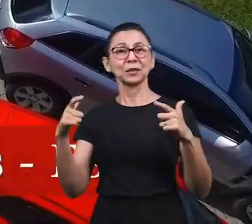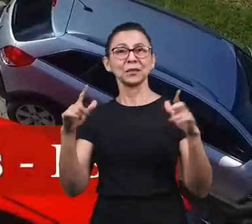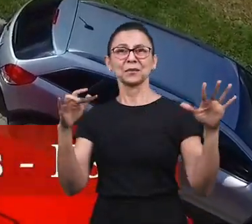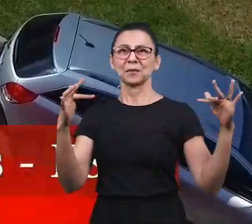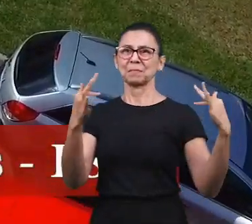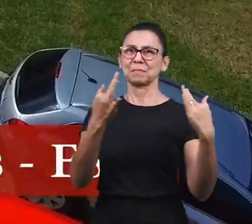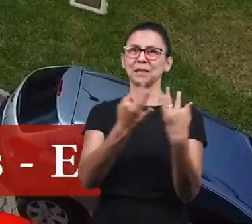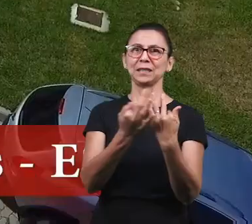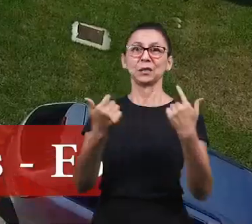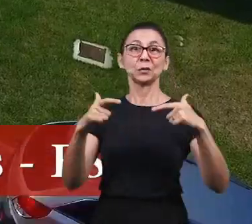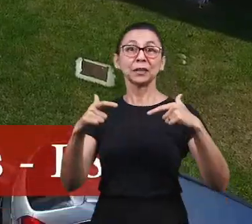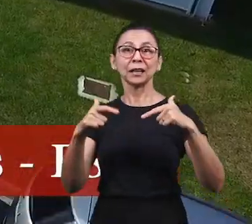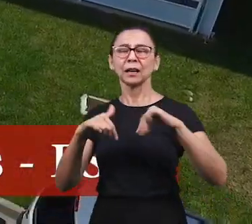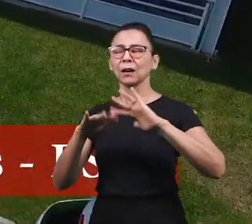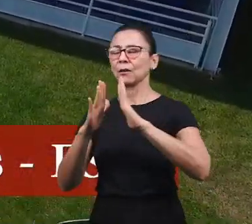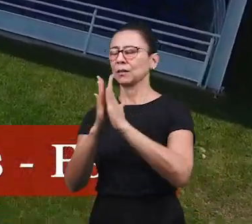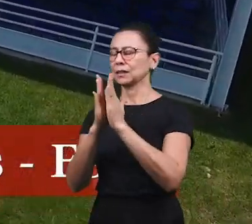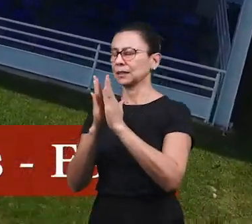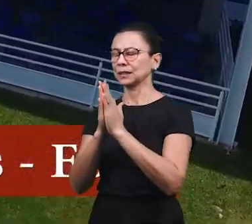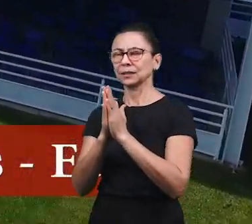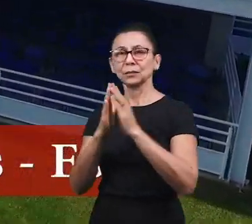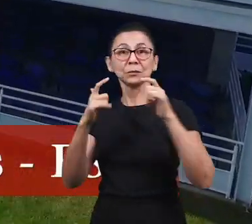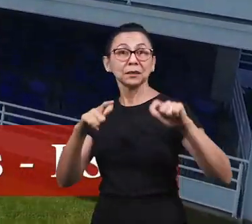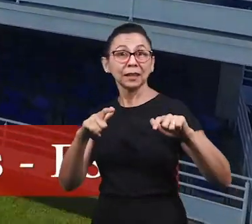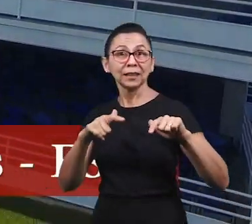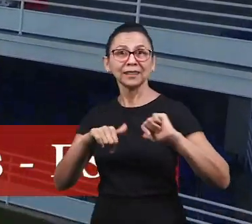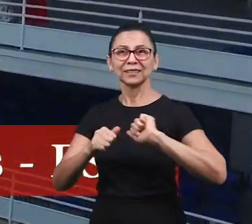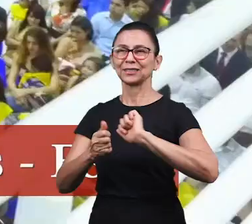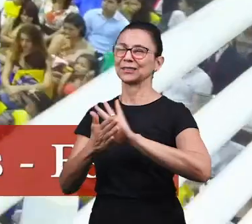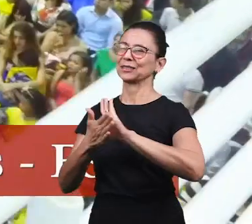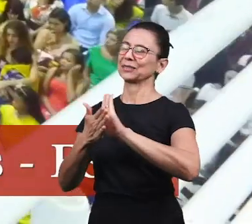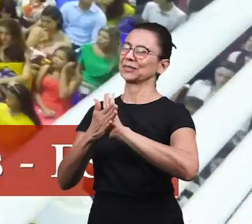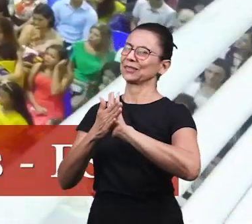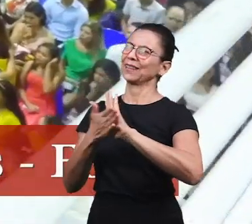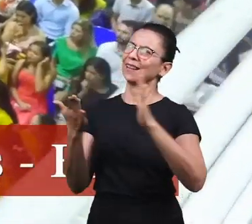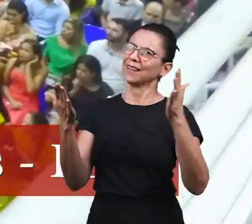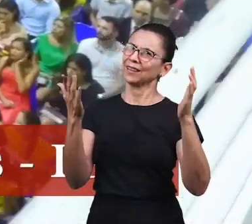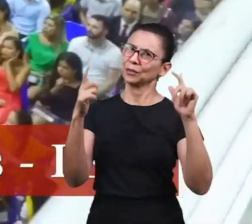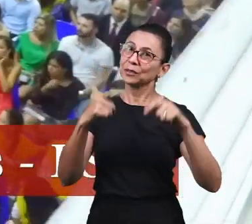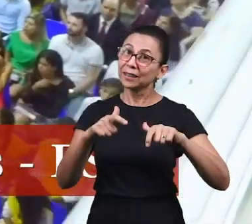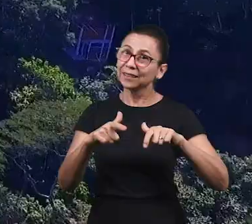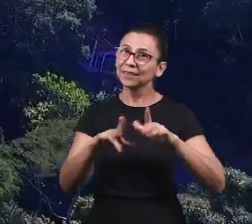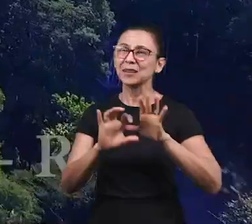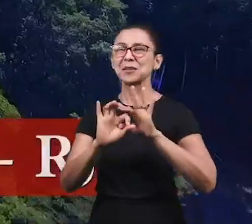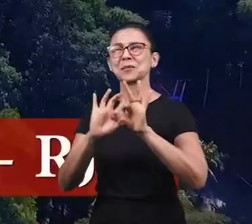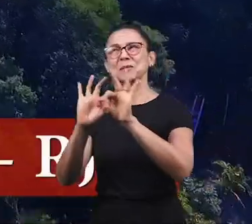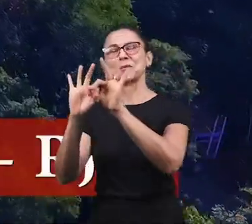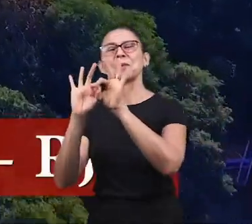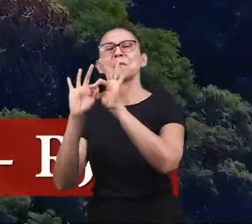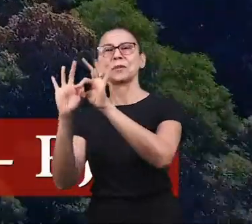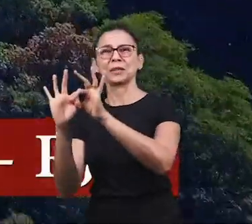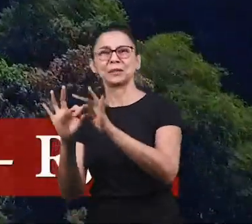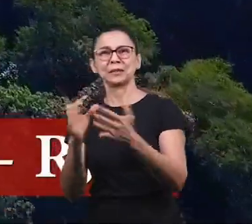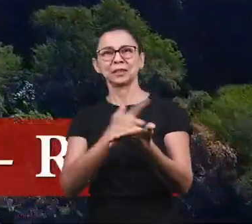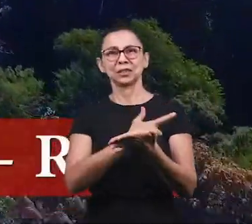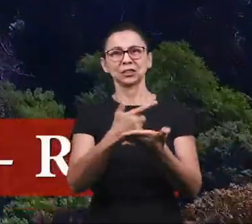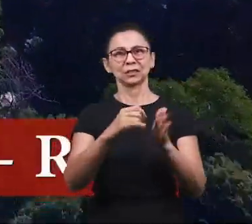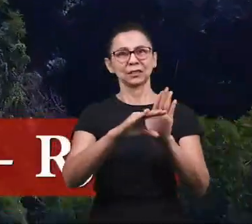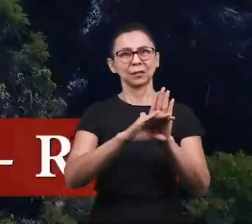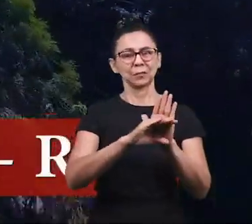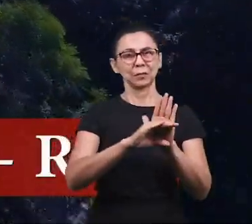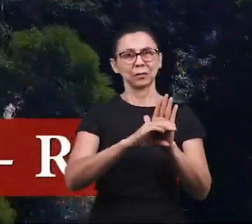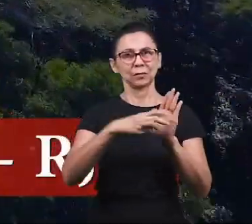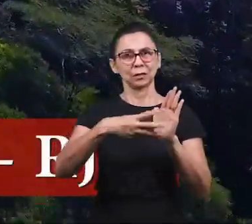un endroit de prière, un endroit de la louange, un endroit de communion. Dans le livre de la Genèse, chapitre